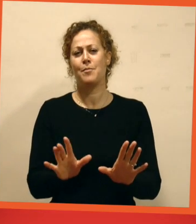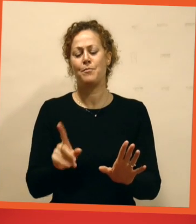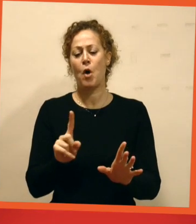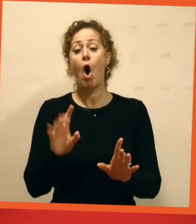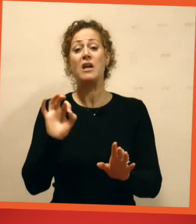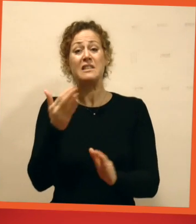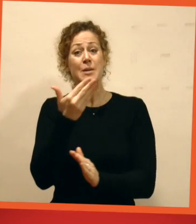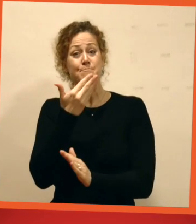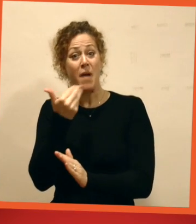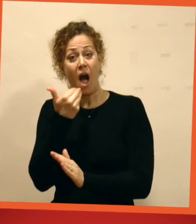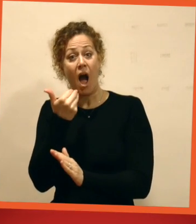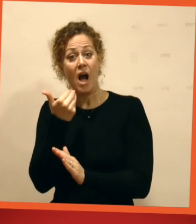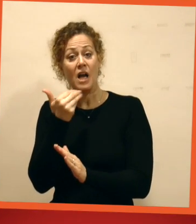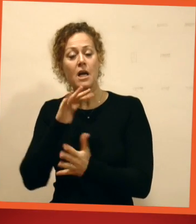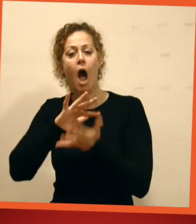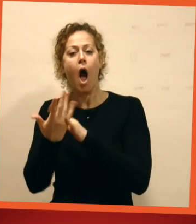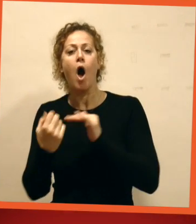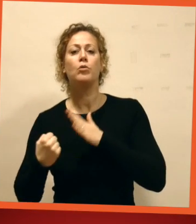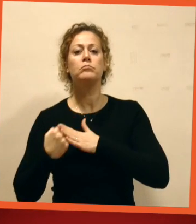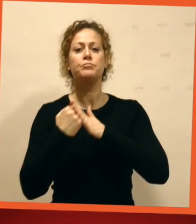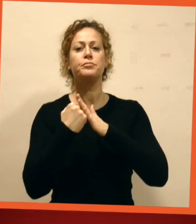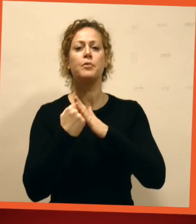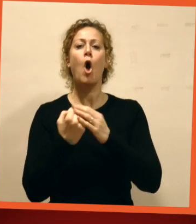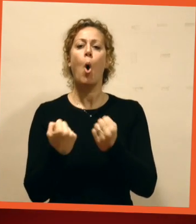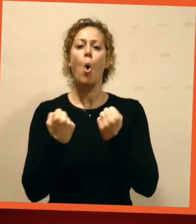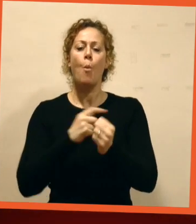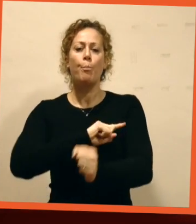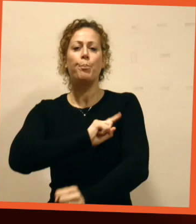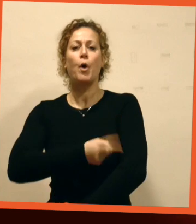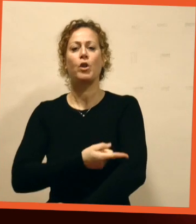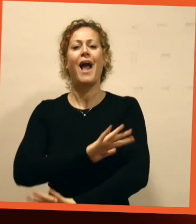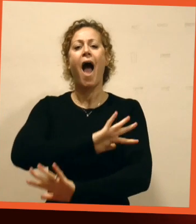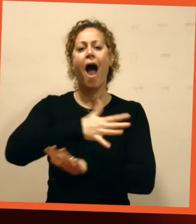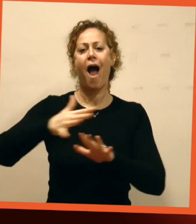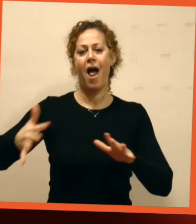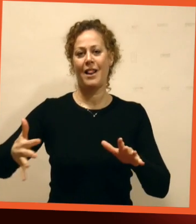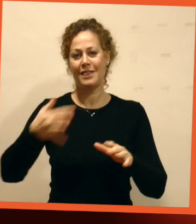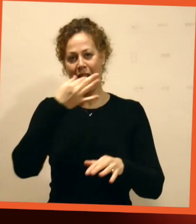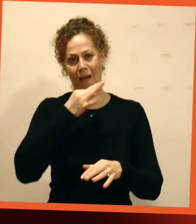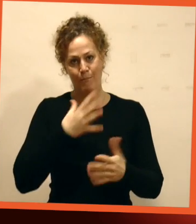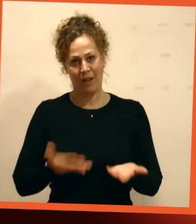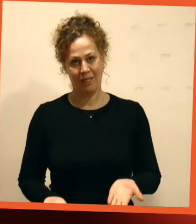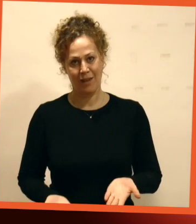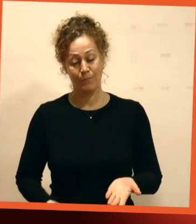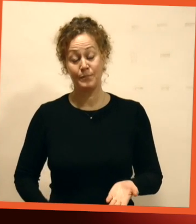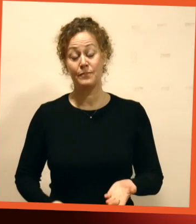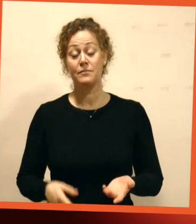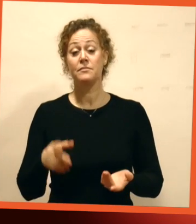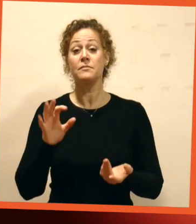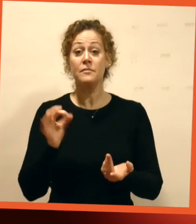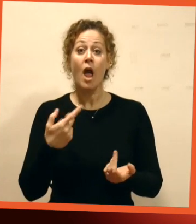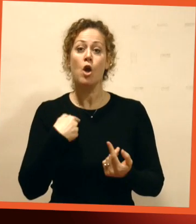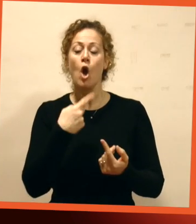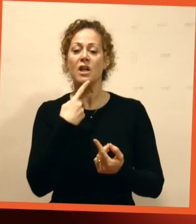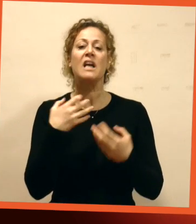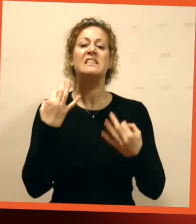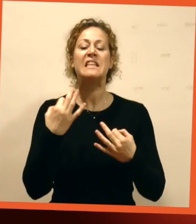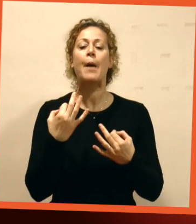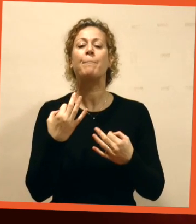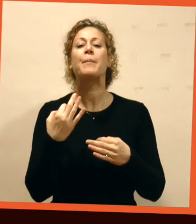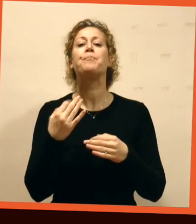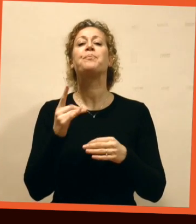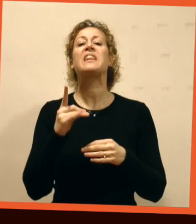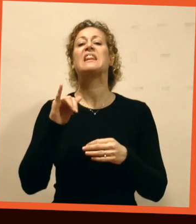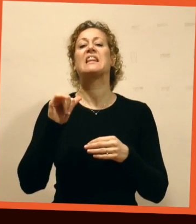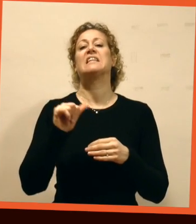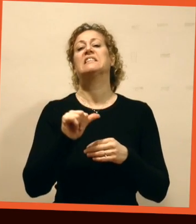altre abilità, e noi qui entriamo nel concetto di diversa abilità, che spesso è solo un eufemismo per non chiamare disabili, ma no, per